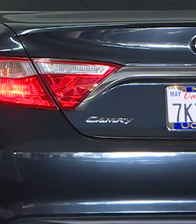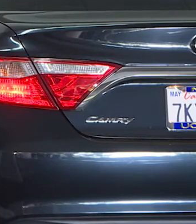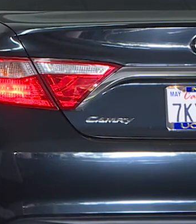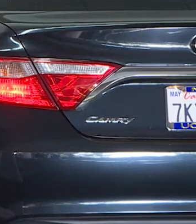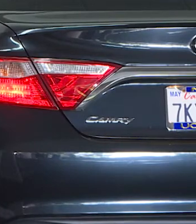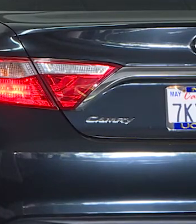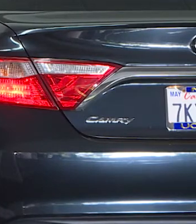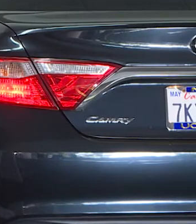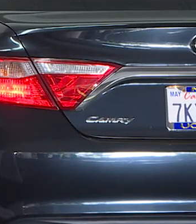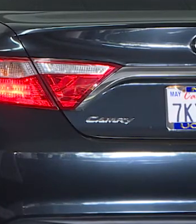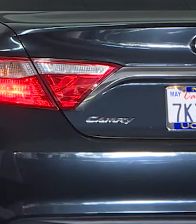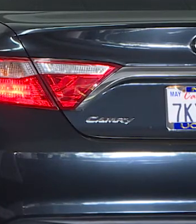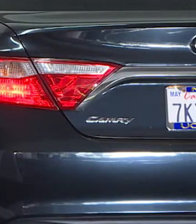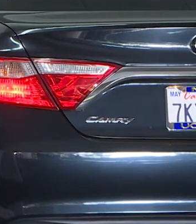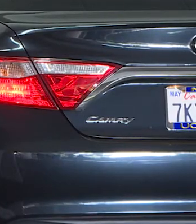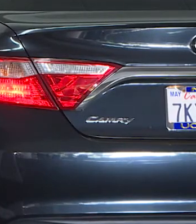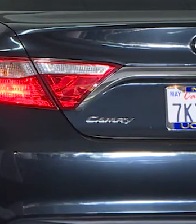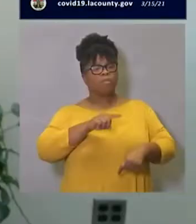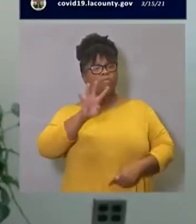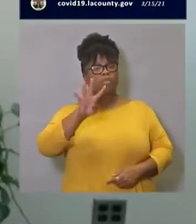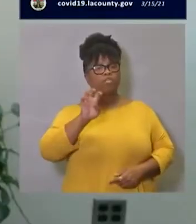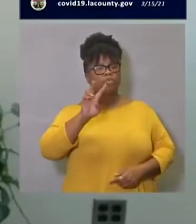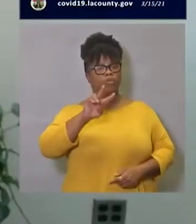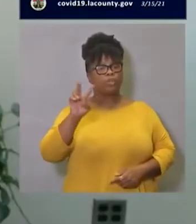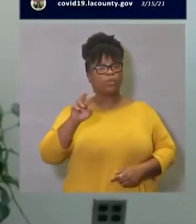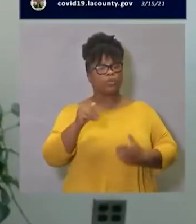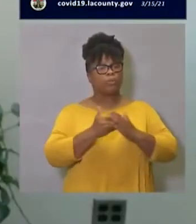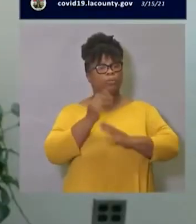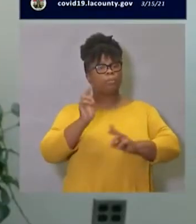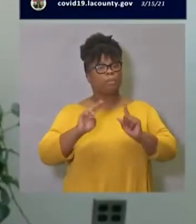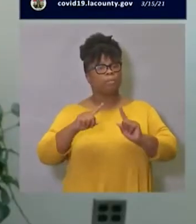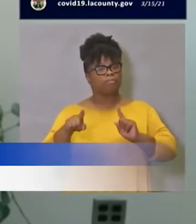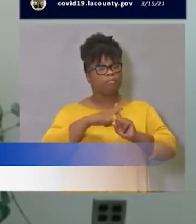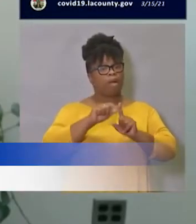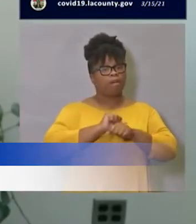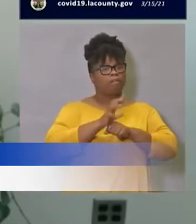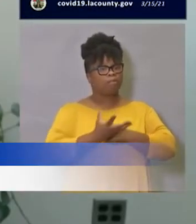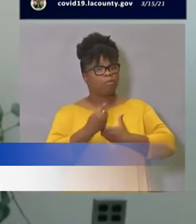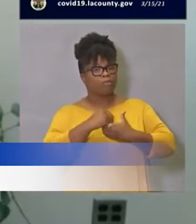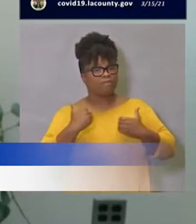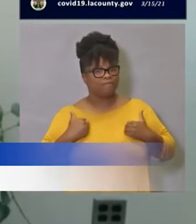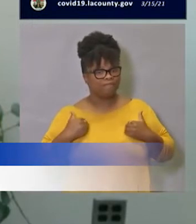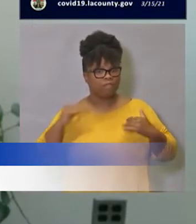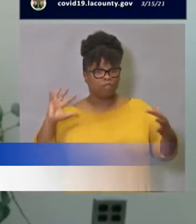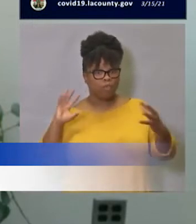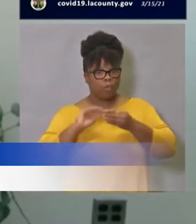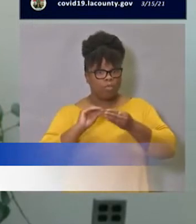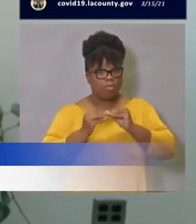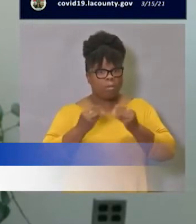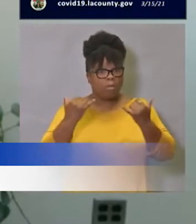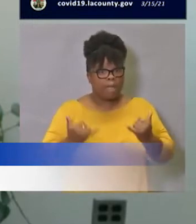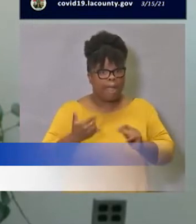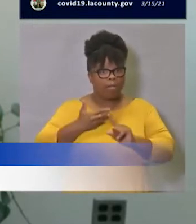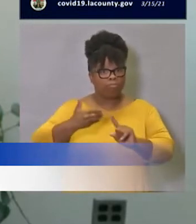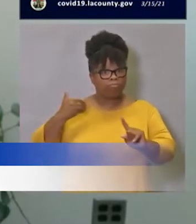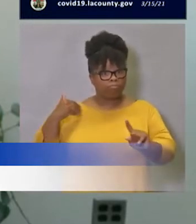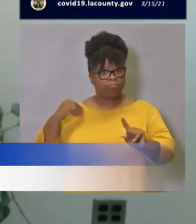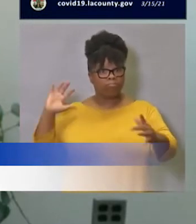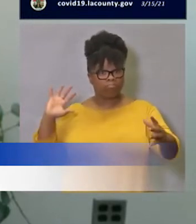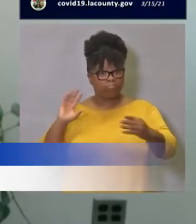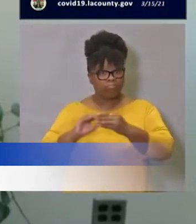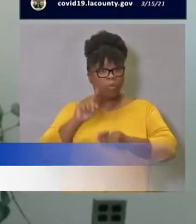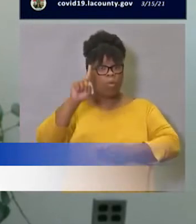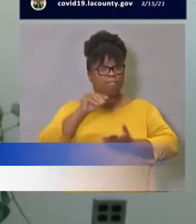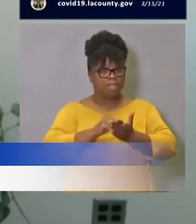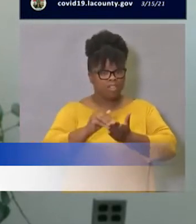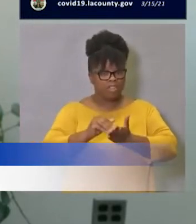확실시됩니다. LA 카운티 공공보건국은 오늘 422명의 신규 확진자가 발생했다고 발표했습니다.